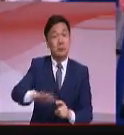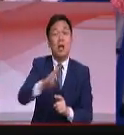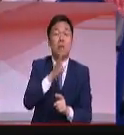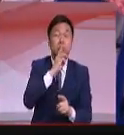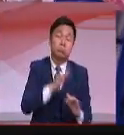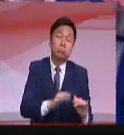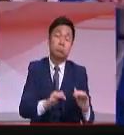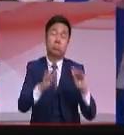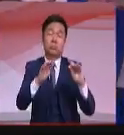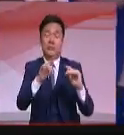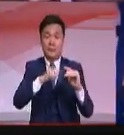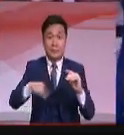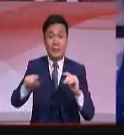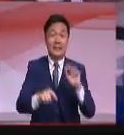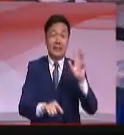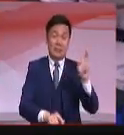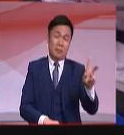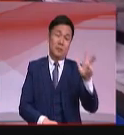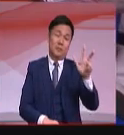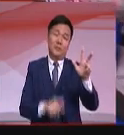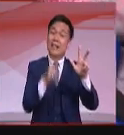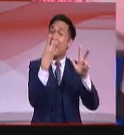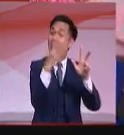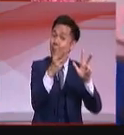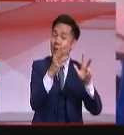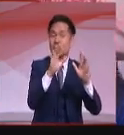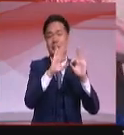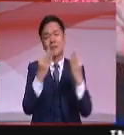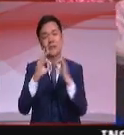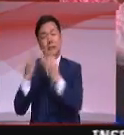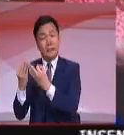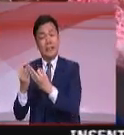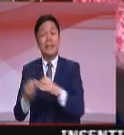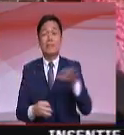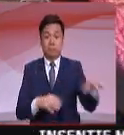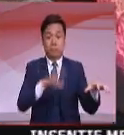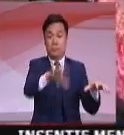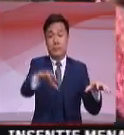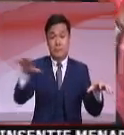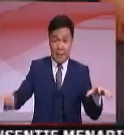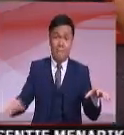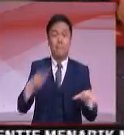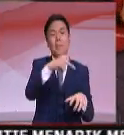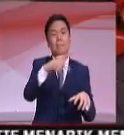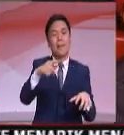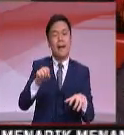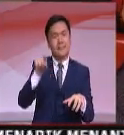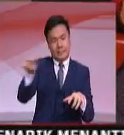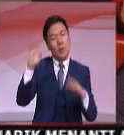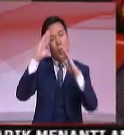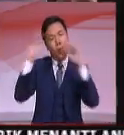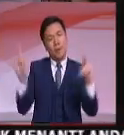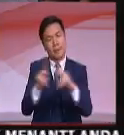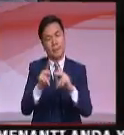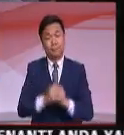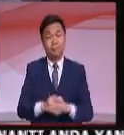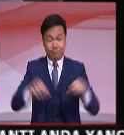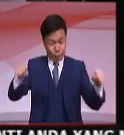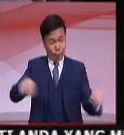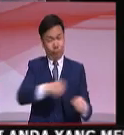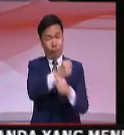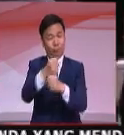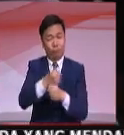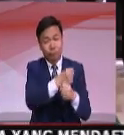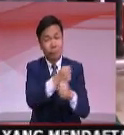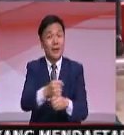daripada 316 buah keluarga di 3 PPS yang masih aktif di Kuantan. Selesai memasak di